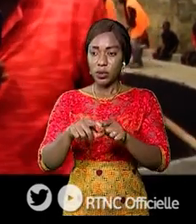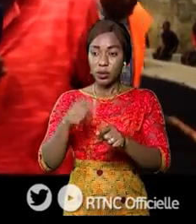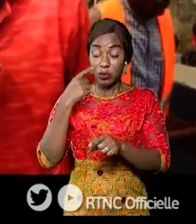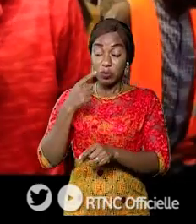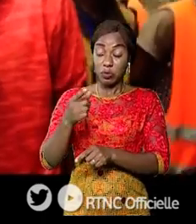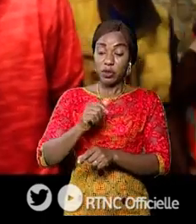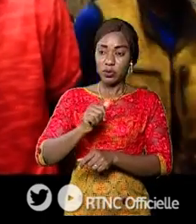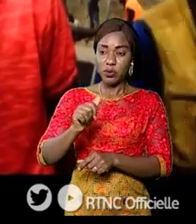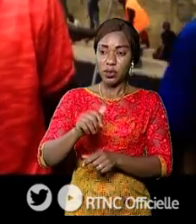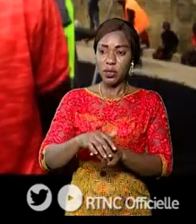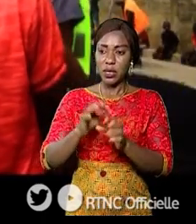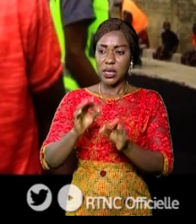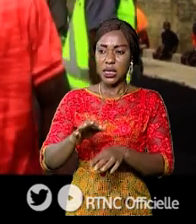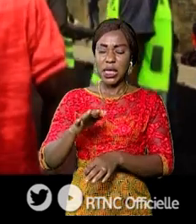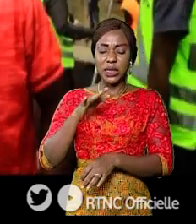réalisés.